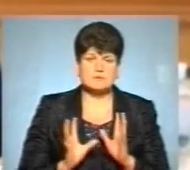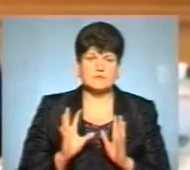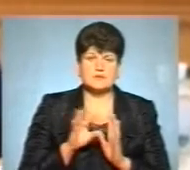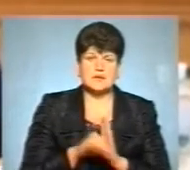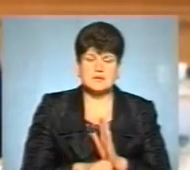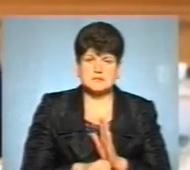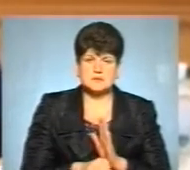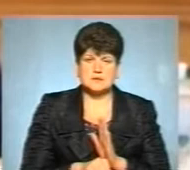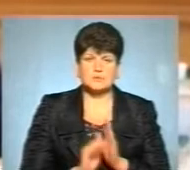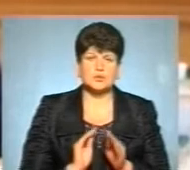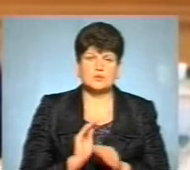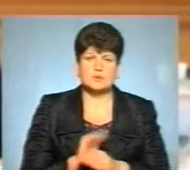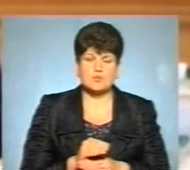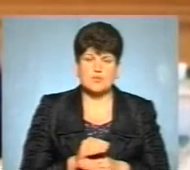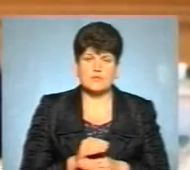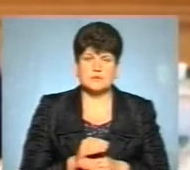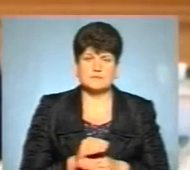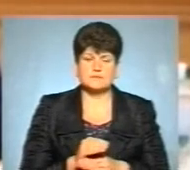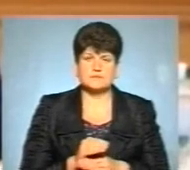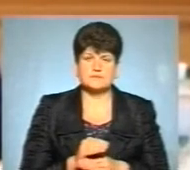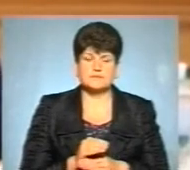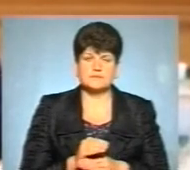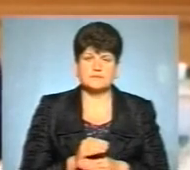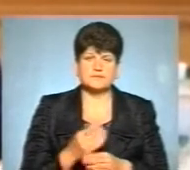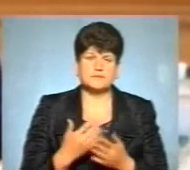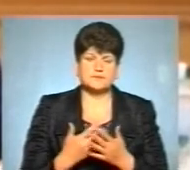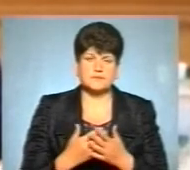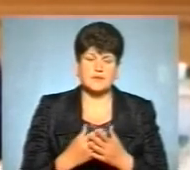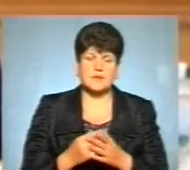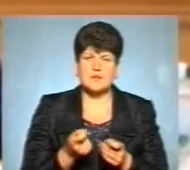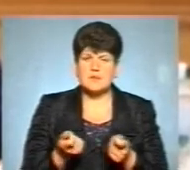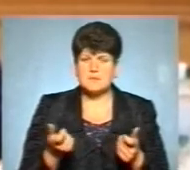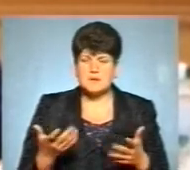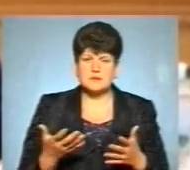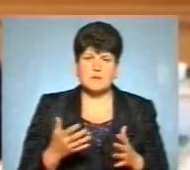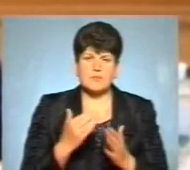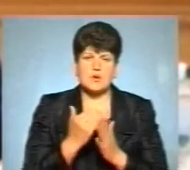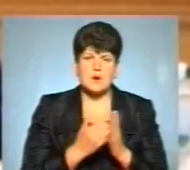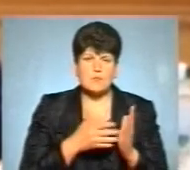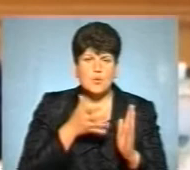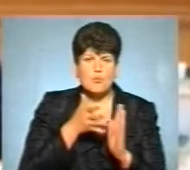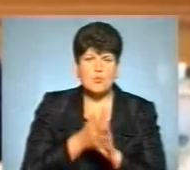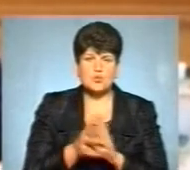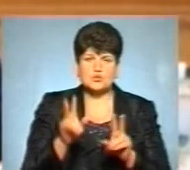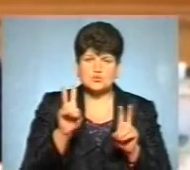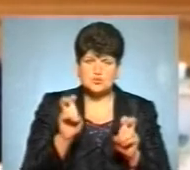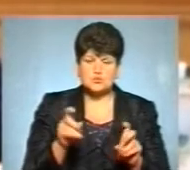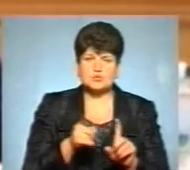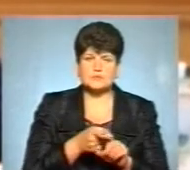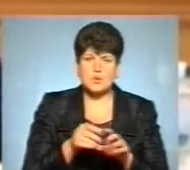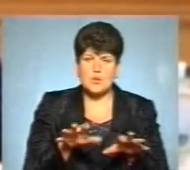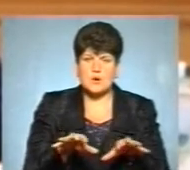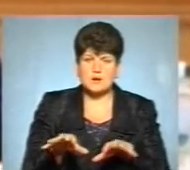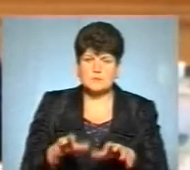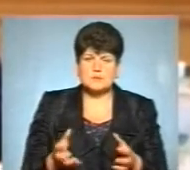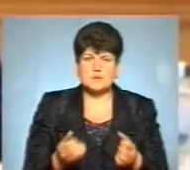внесенням додаткових, скажімо, там елементів в програму «Прозоро» стосовно локалізації, щоб підтримати